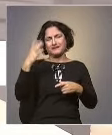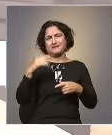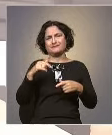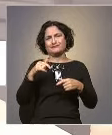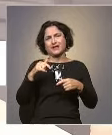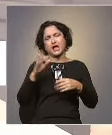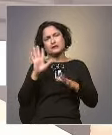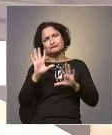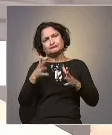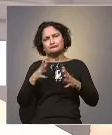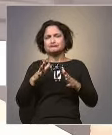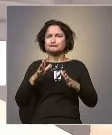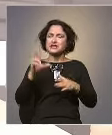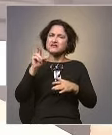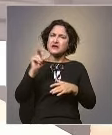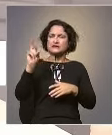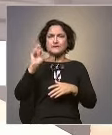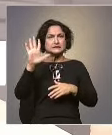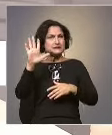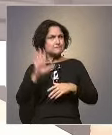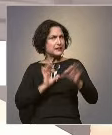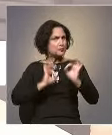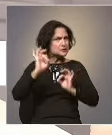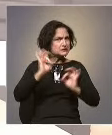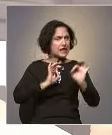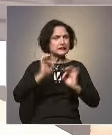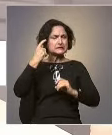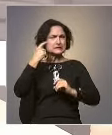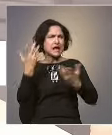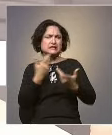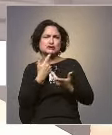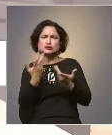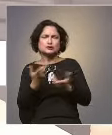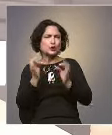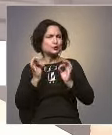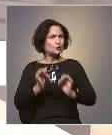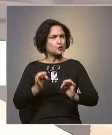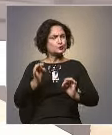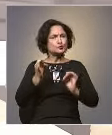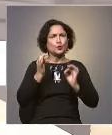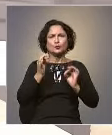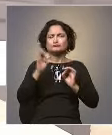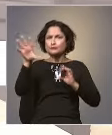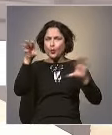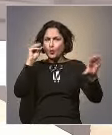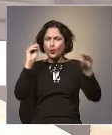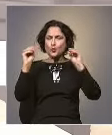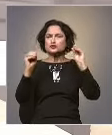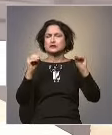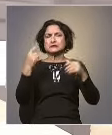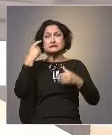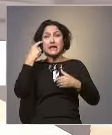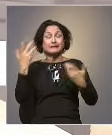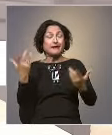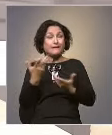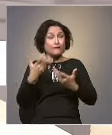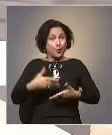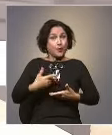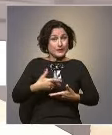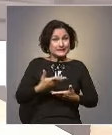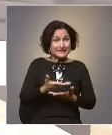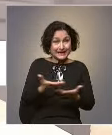15-20%, които са доста сериозно, знаят защо учат, знаят какво искат да направят със себе си в живота и имат хора,